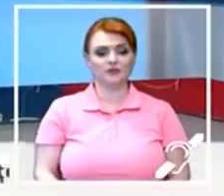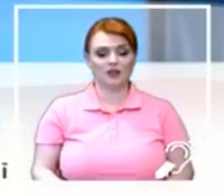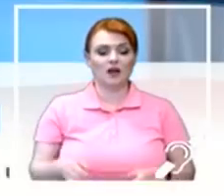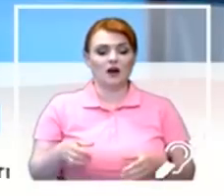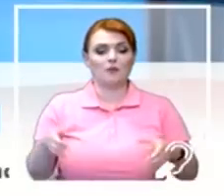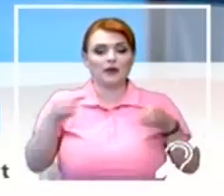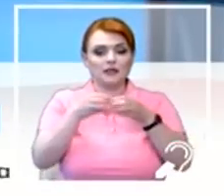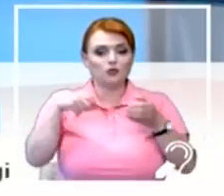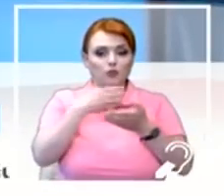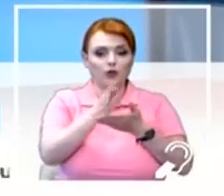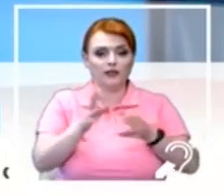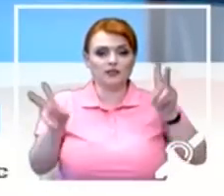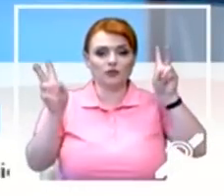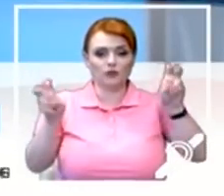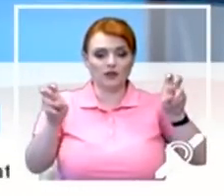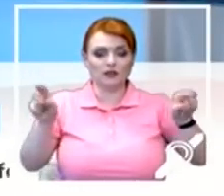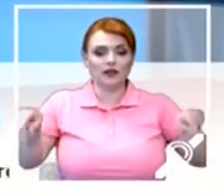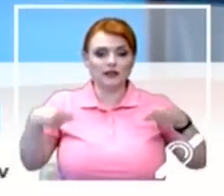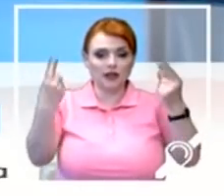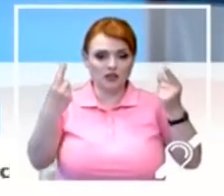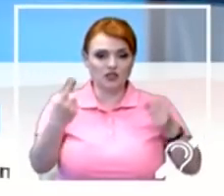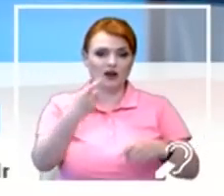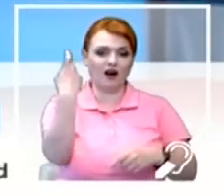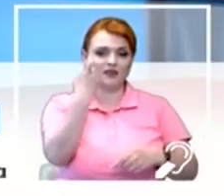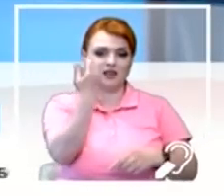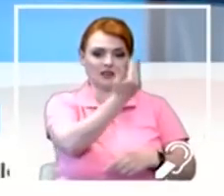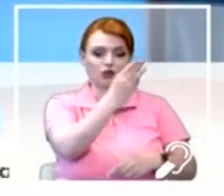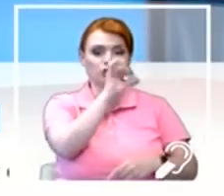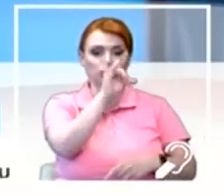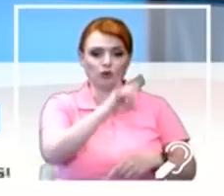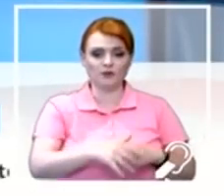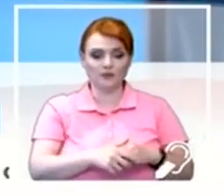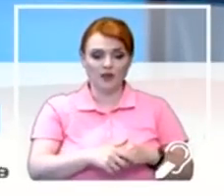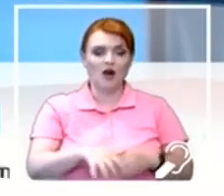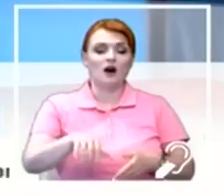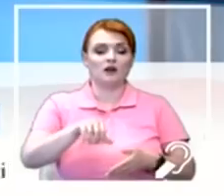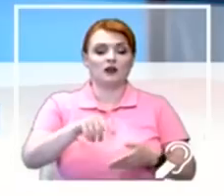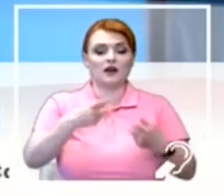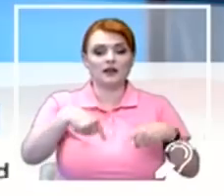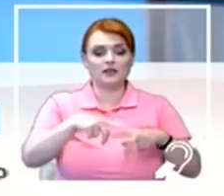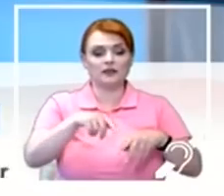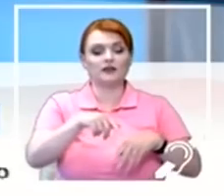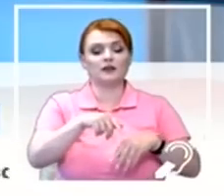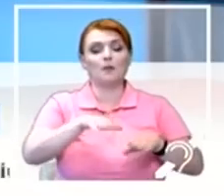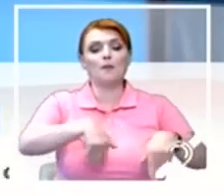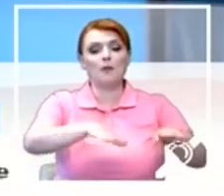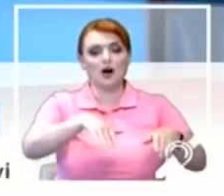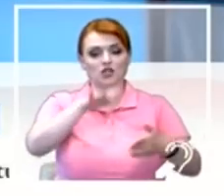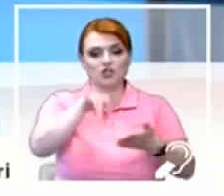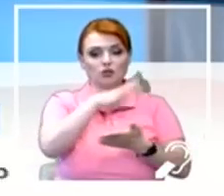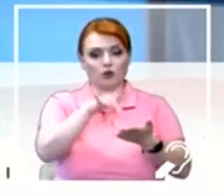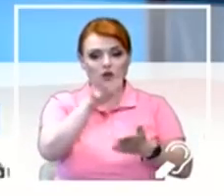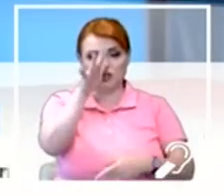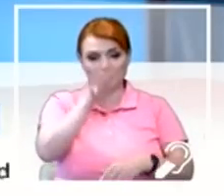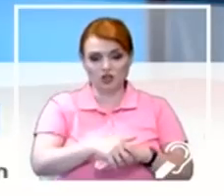Partidul Renaștere, în spatele căruia ar sta fugarul Ilan Șor, a organizat un marș în centrul Chișinăului. De această dată, manifestanții au cerut ca